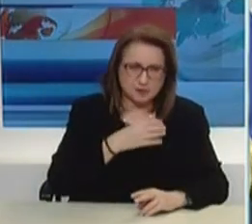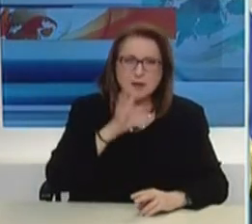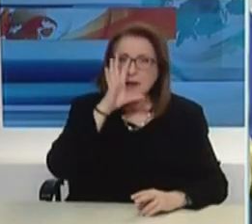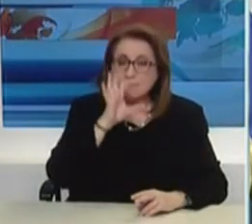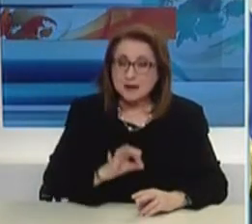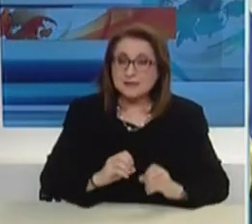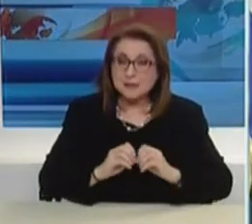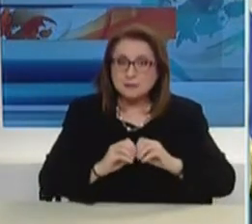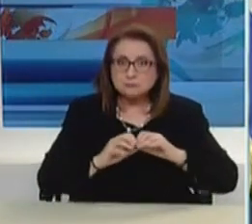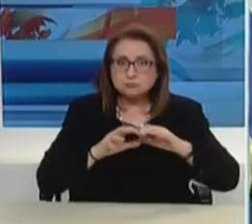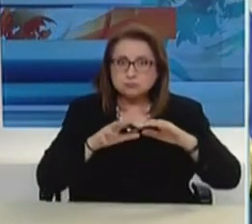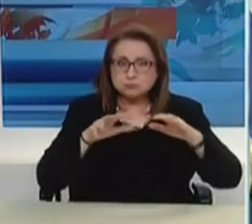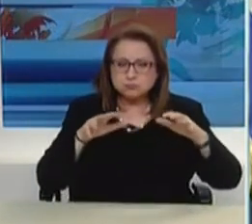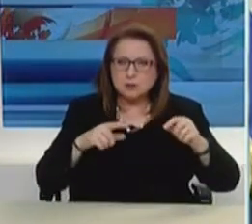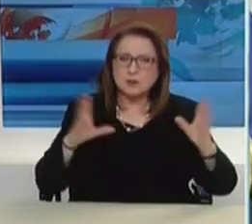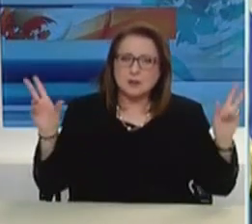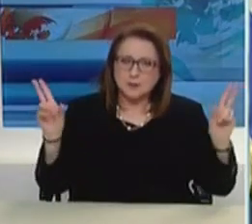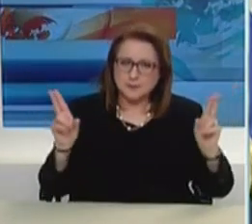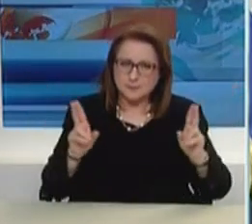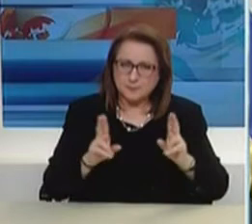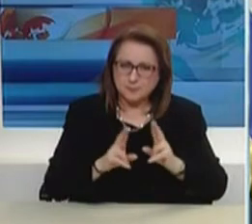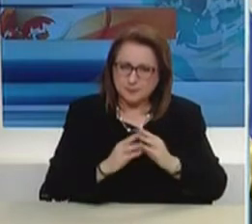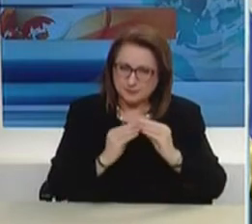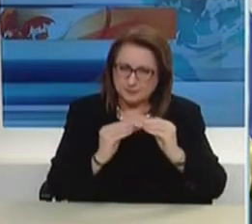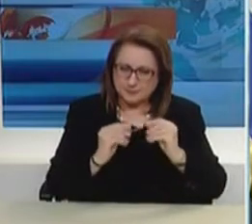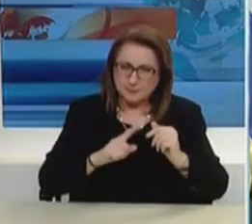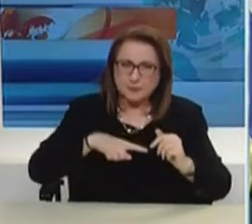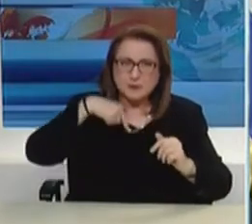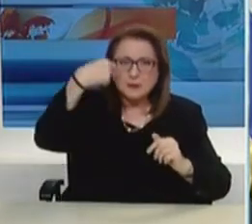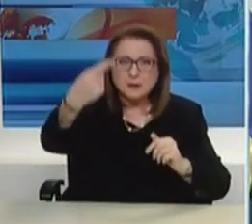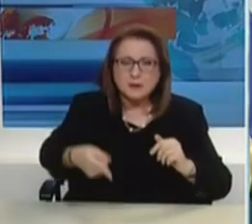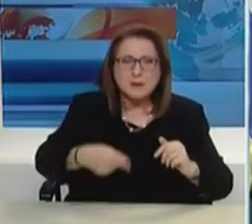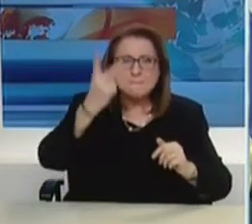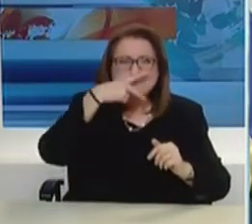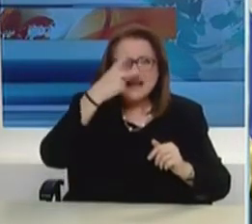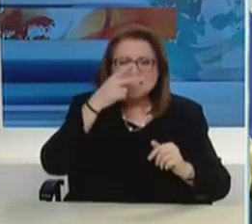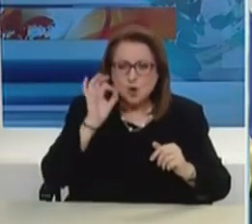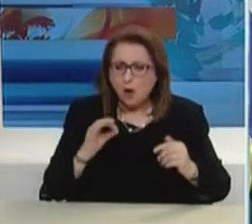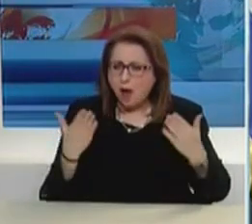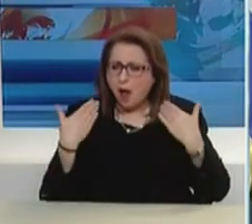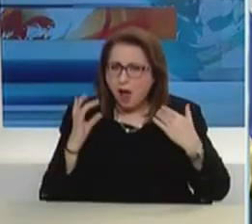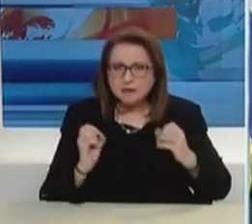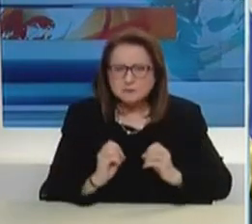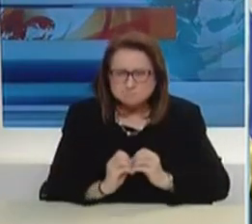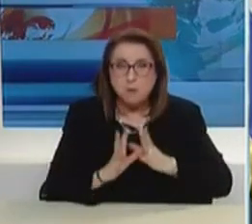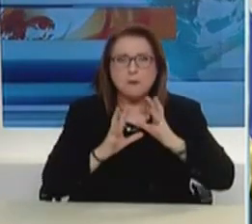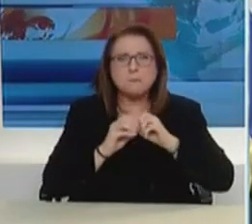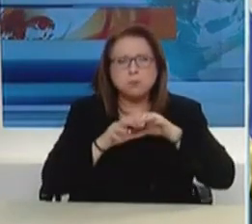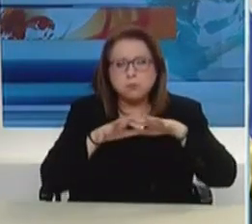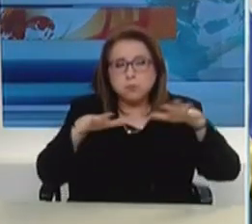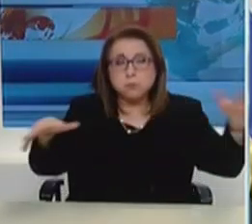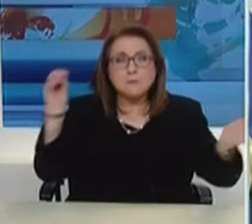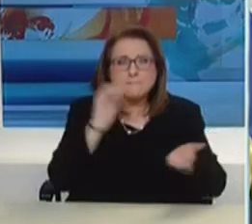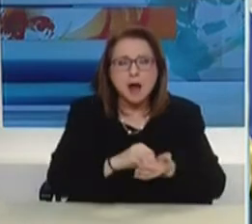άνοιξη του επόμενου έτους στο Μεξικό, από το οποίο πάλι διεσπάρει στη ΣΥΠΑ και στον υπόλοιπο κόσμο. Άρα χρειάζεται επαγρύπνηση,